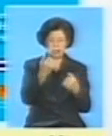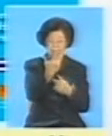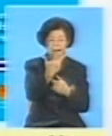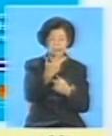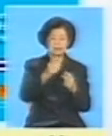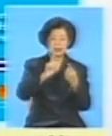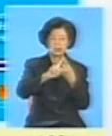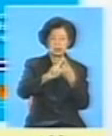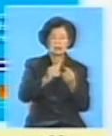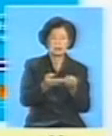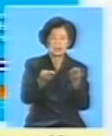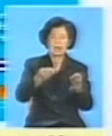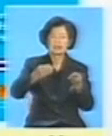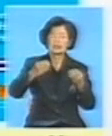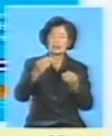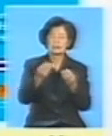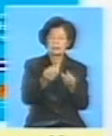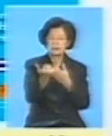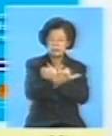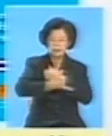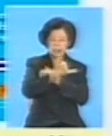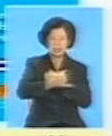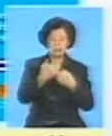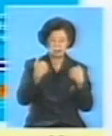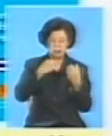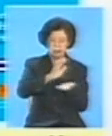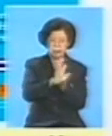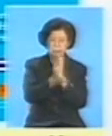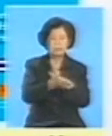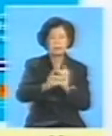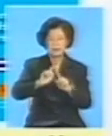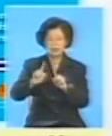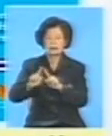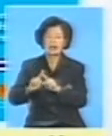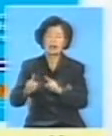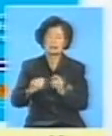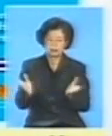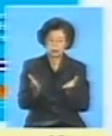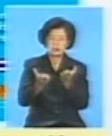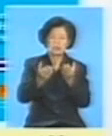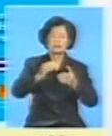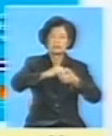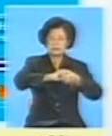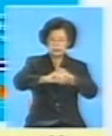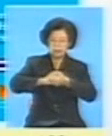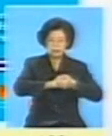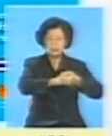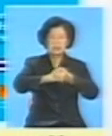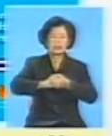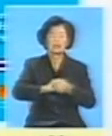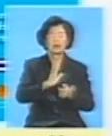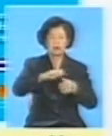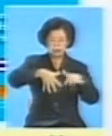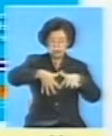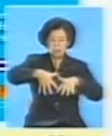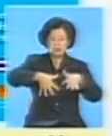กิจแรกก็คือการบริหารราชการแผ่นดินการดำเนินการให้มีการปฏิรูปในด้านต่างๆและการส่งเสริมความสามัคคีความสมานฉันท์ของประชาชนใน